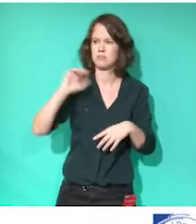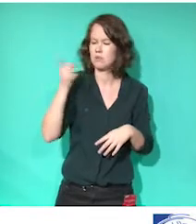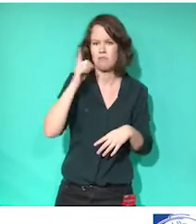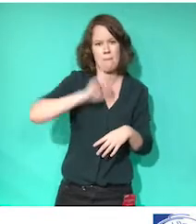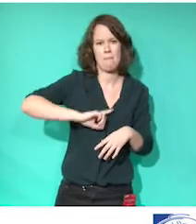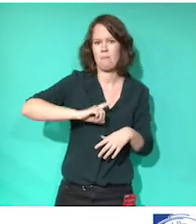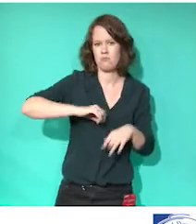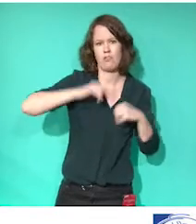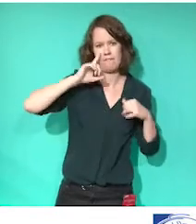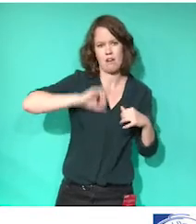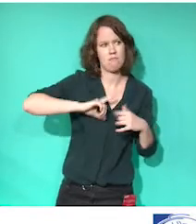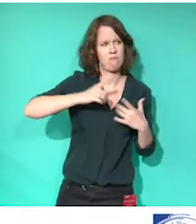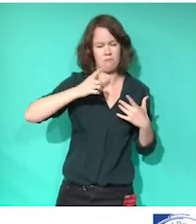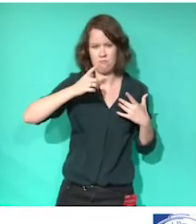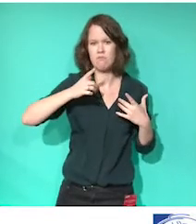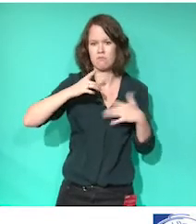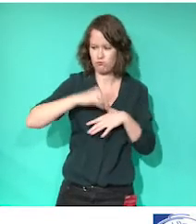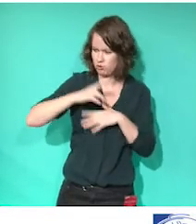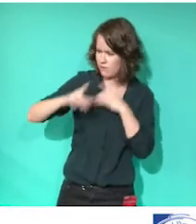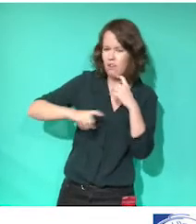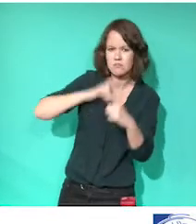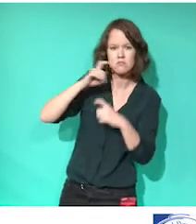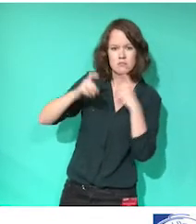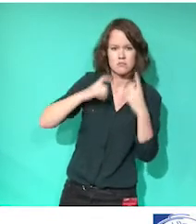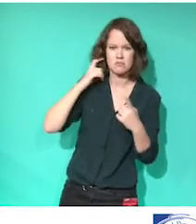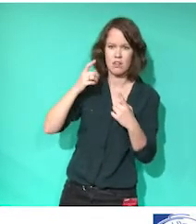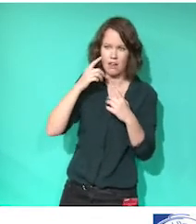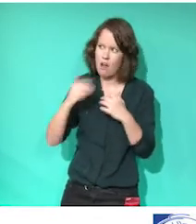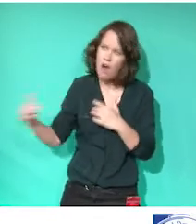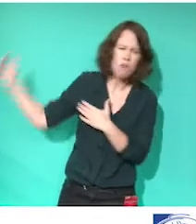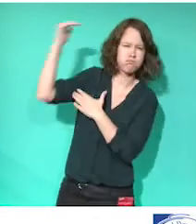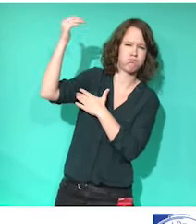parcours d'une forme de violence et donc d'un rapport de domination qui